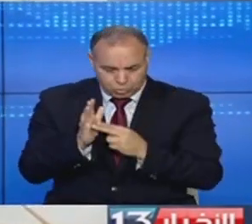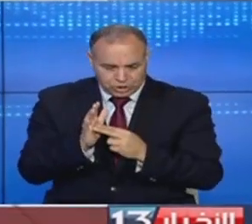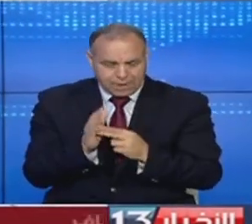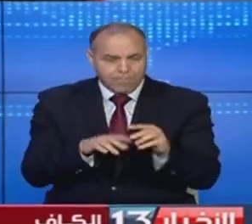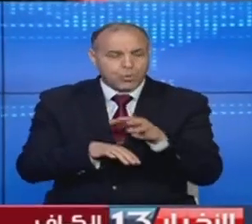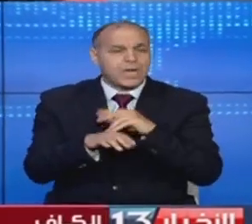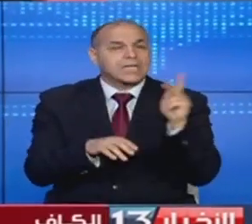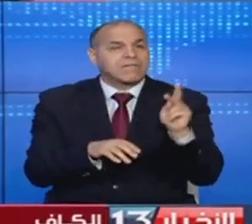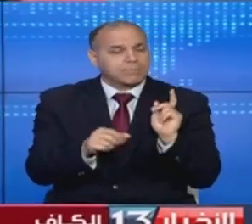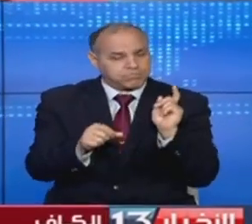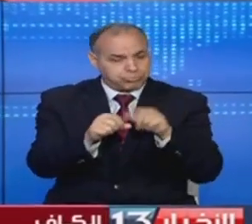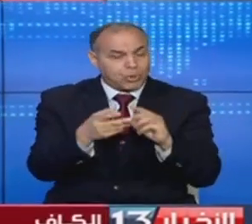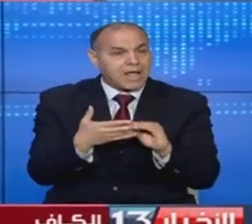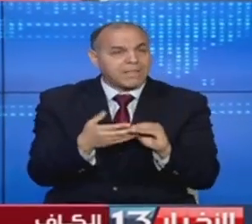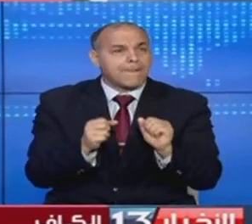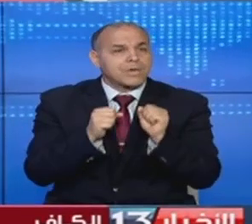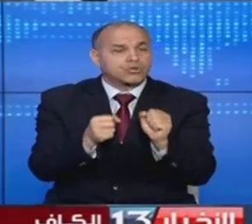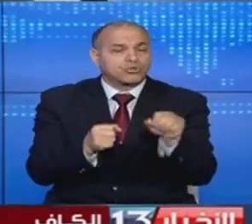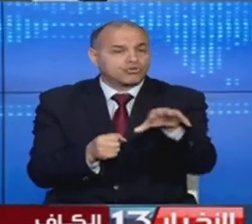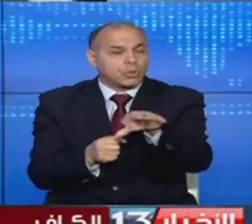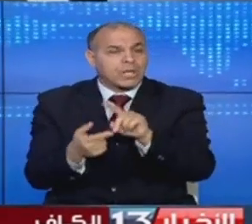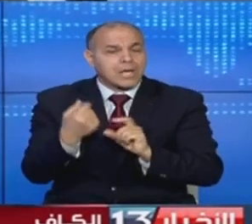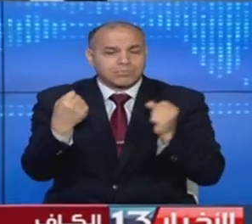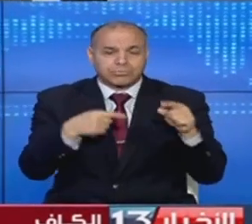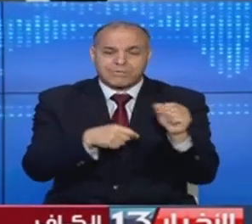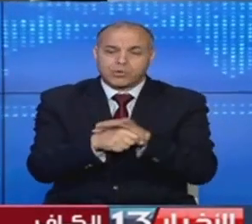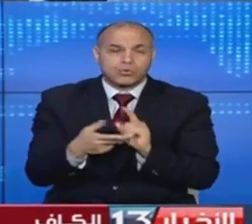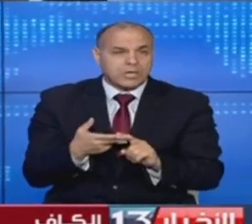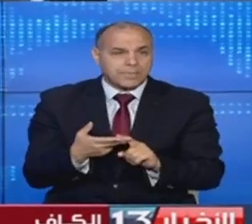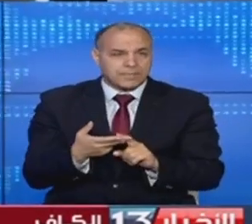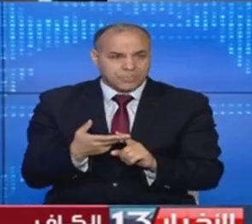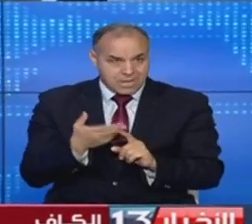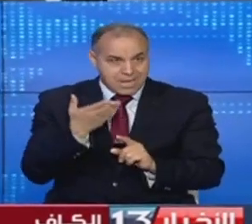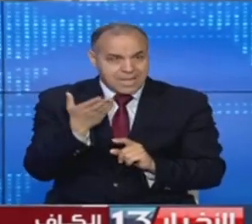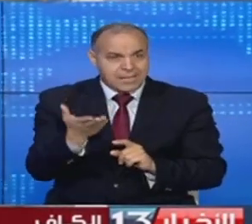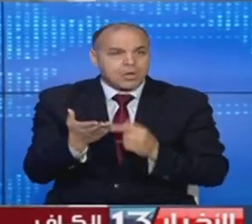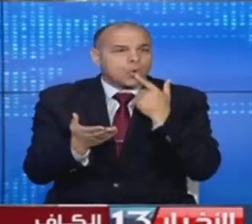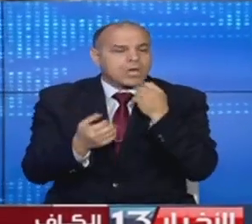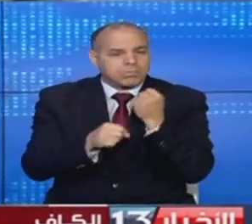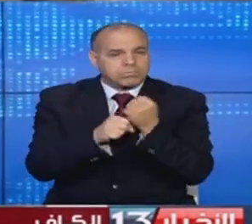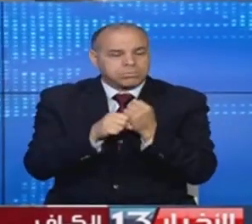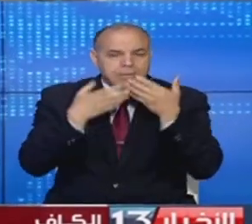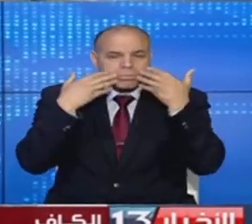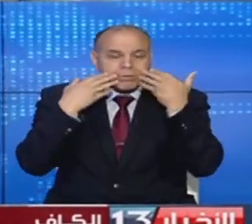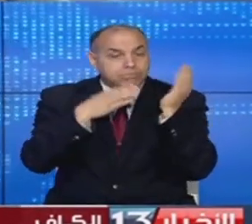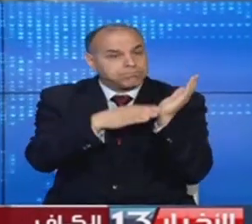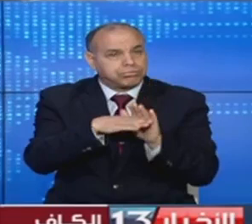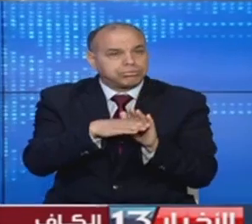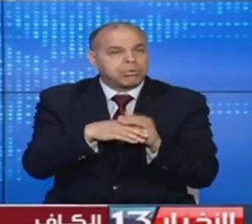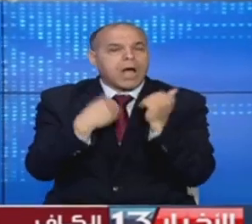الكاف انخرطوا بدورهم في المجهود الجهويه لمجابهه فيروس كورونا من خلال صنع الاقنعه الواقيه